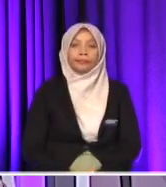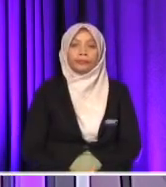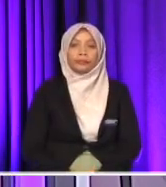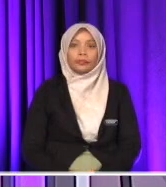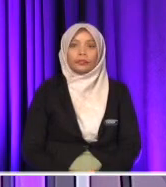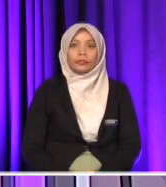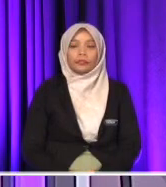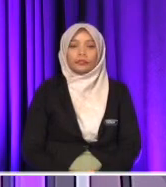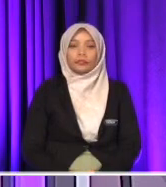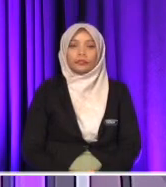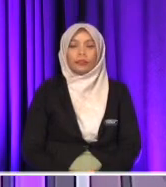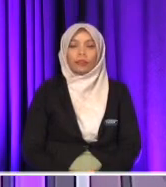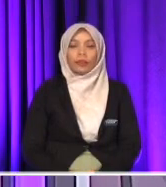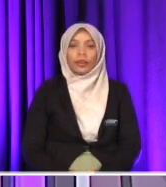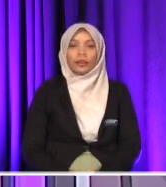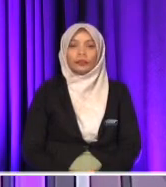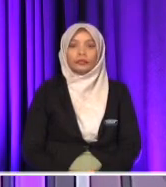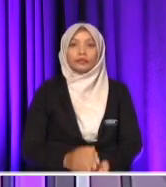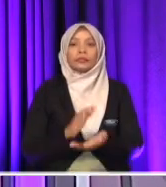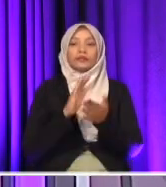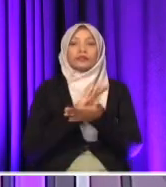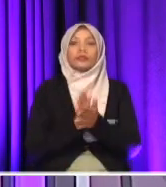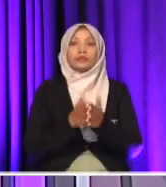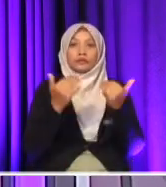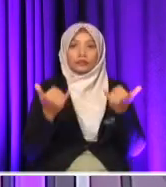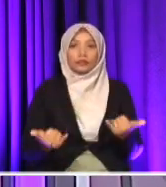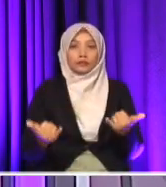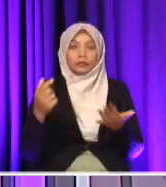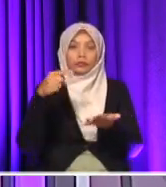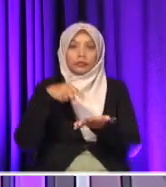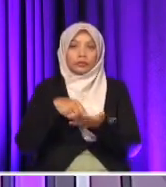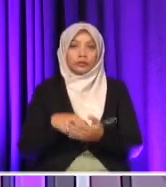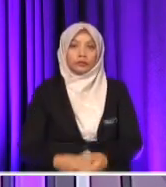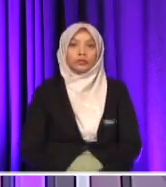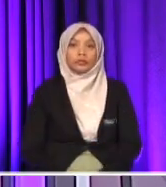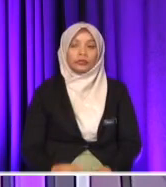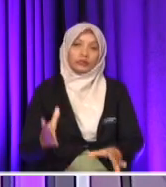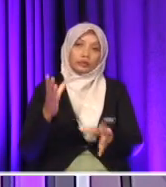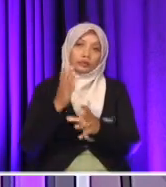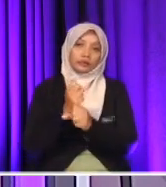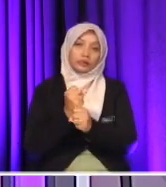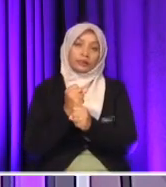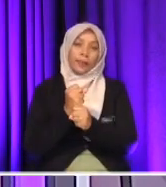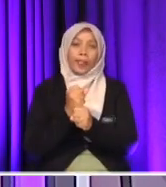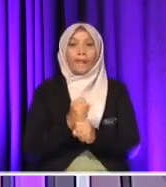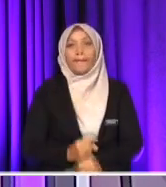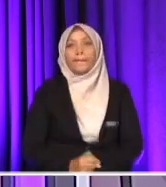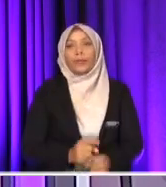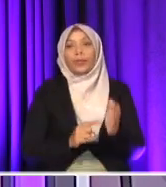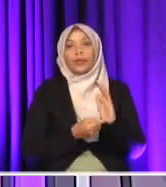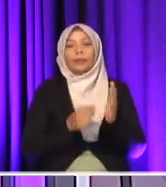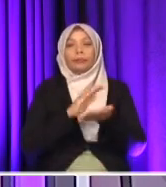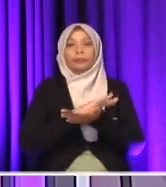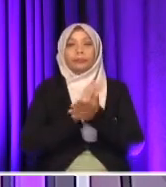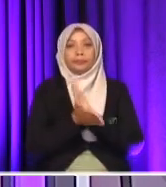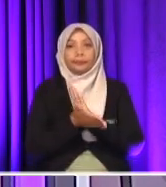Okey. Okey. So sekarang di sini okey, ini gabungan. Lita ni boleh jadi gabungan. Ni tiga-tiga komponen yang